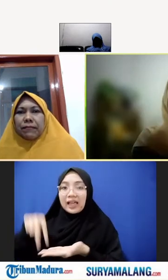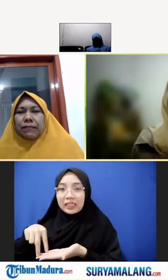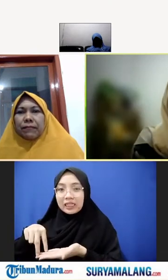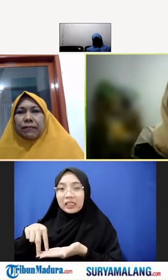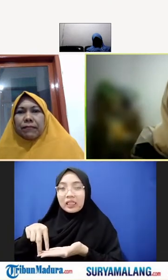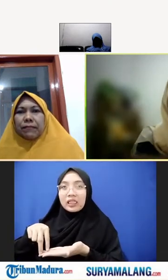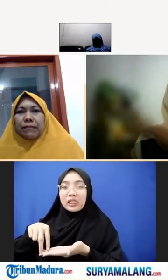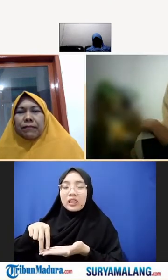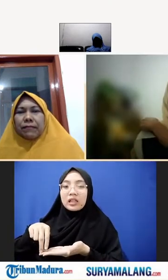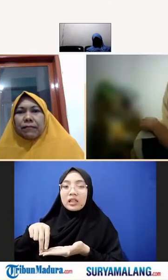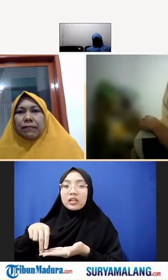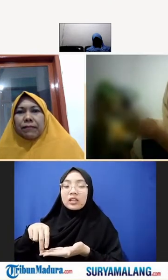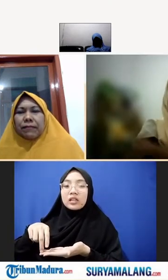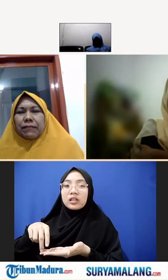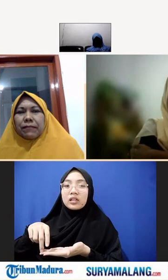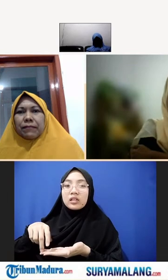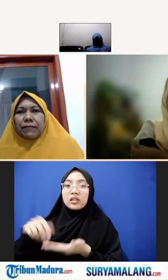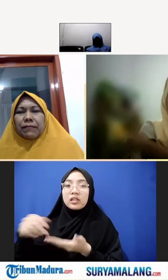badannya